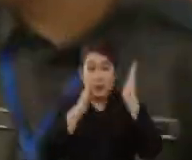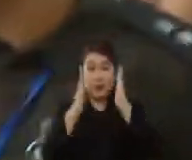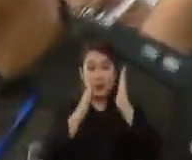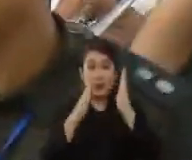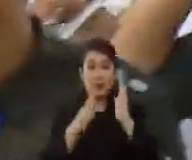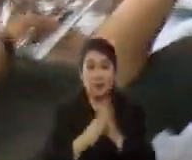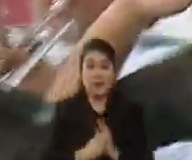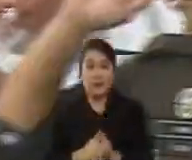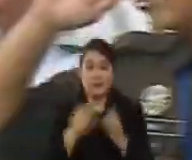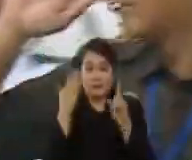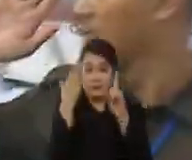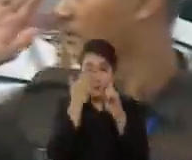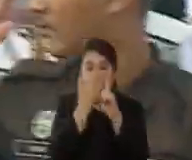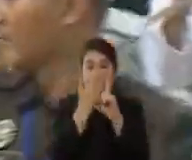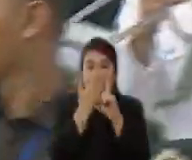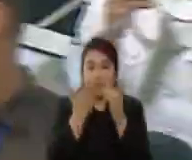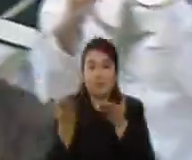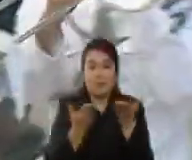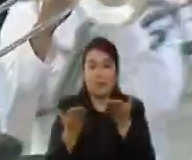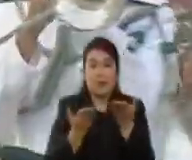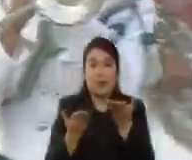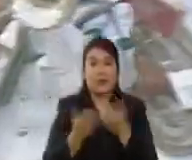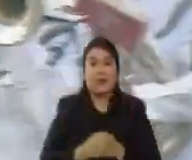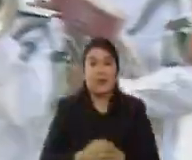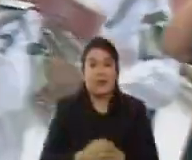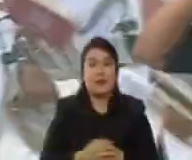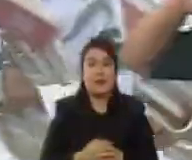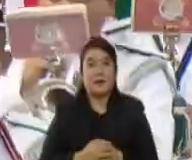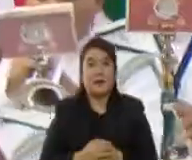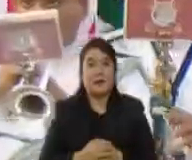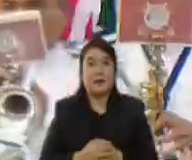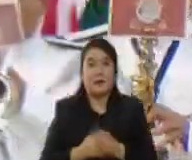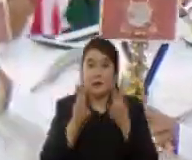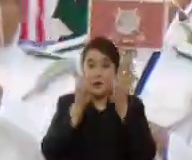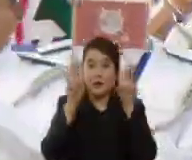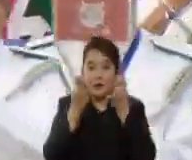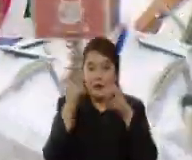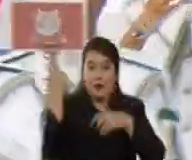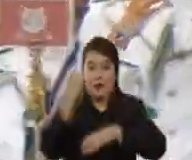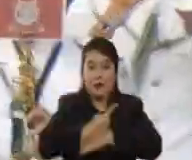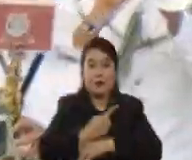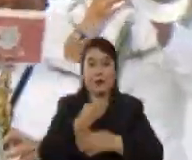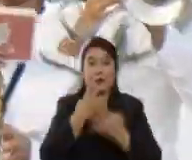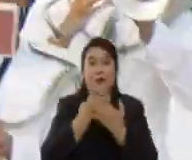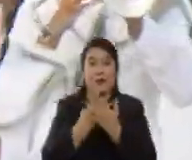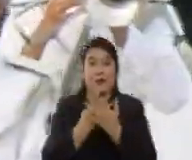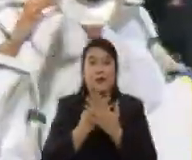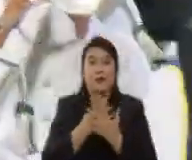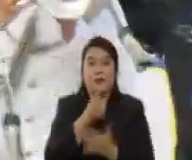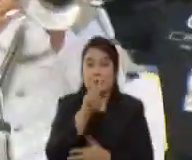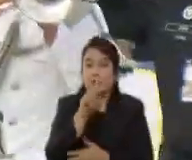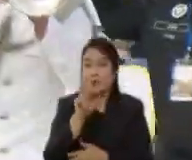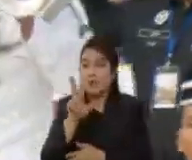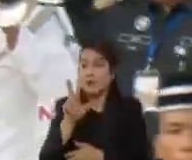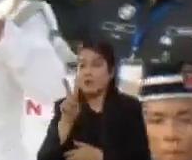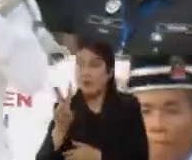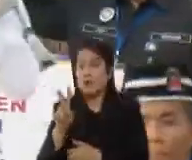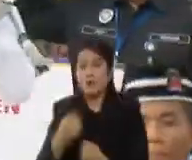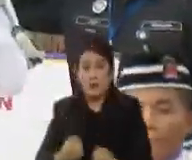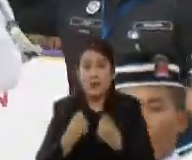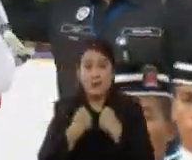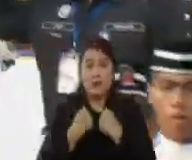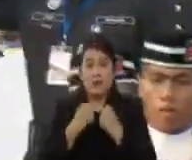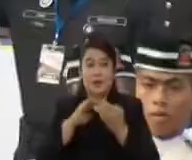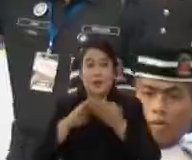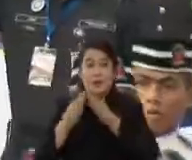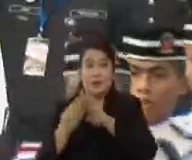visi sebagai peneraju perkhidmatan korektif di Malaysia berserta tema Hari Penjara yang ke-232 memperkasa